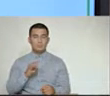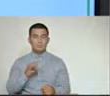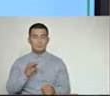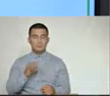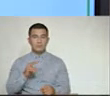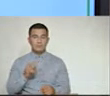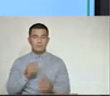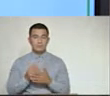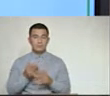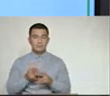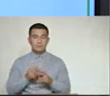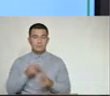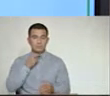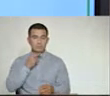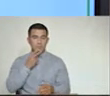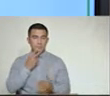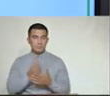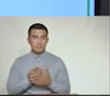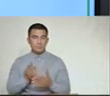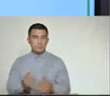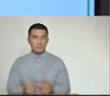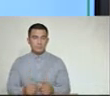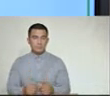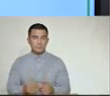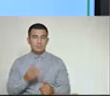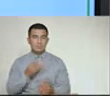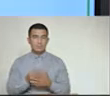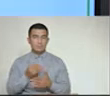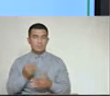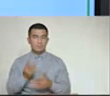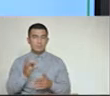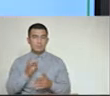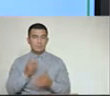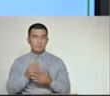tana ölçamiga e'tibor qaratadigan bo'lsak, tana ölçamı